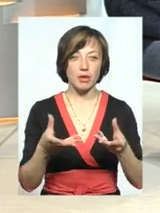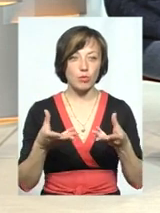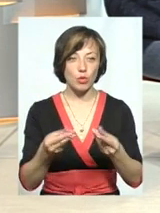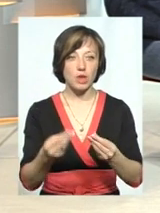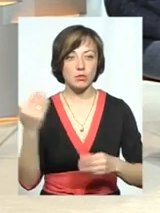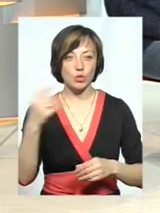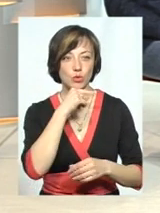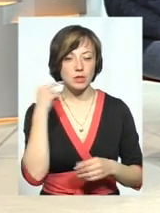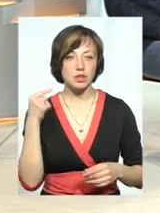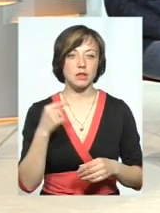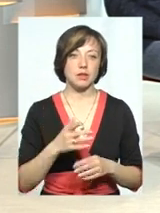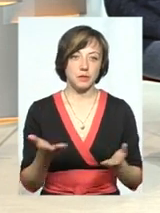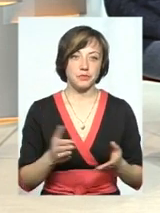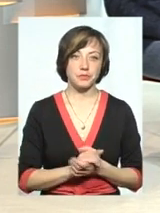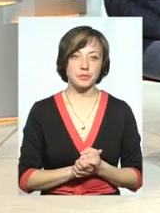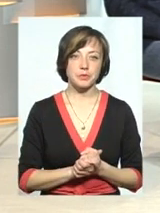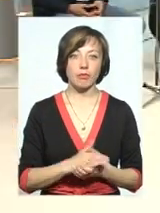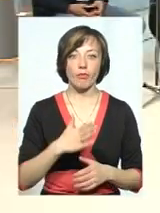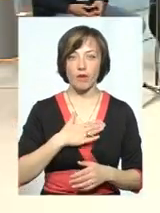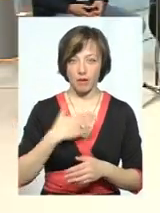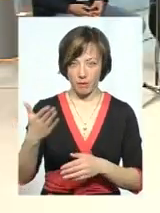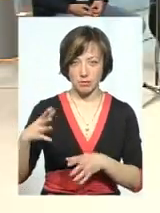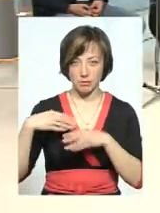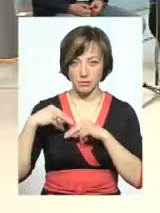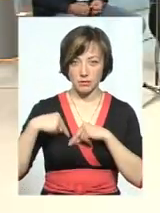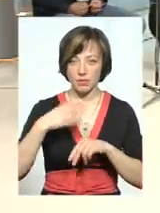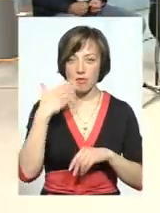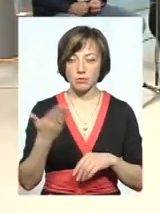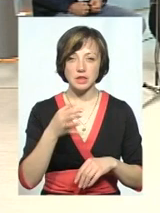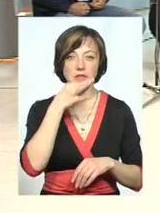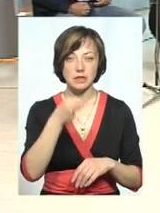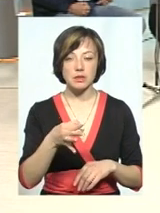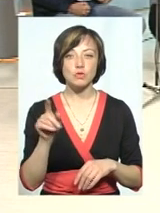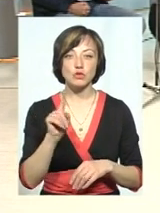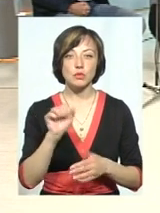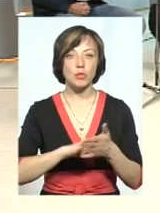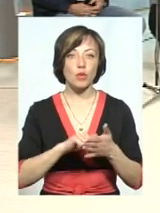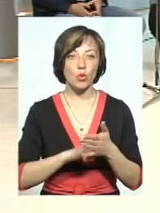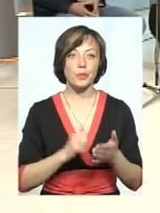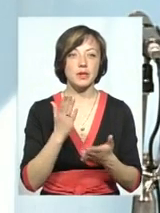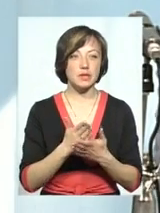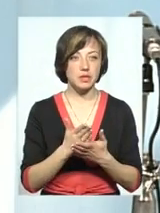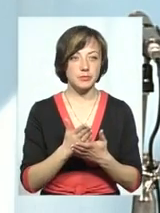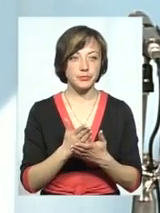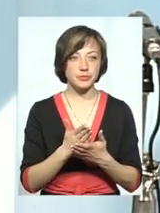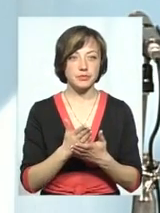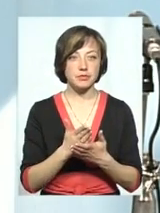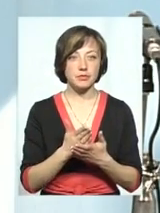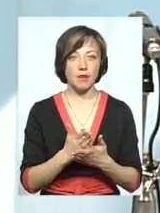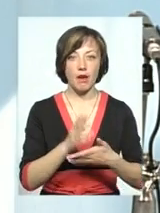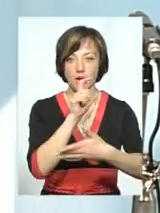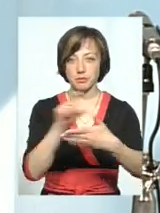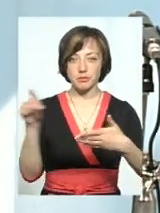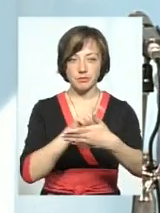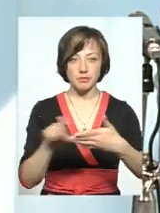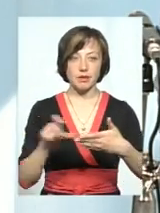Маніпуляція з боку росіян, з боку Росії. От мій колега виступаючи теж сказав, що з приводу того, що от там є, ми бачимо там лента, там анекдоти, так,